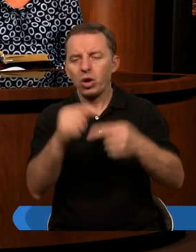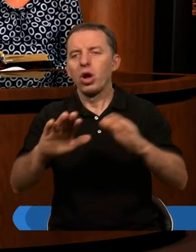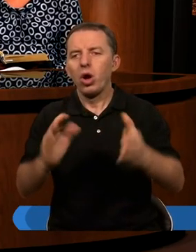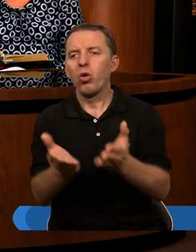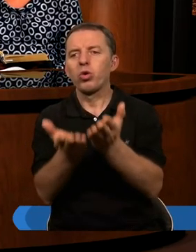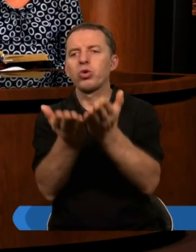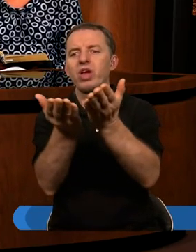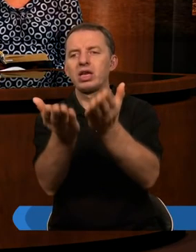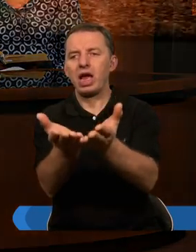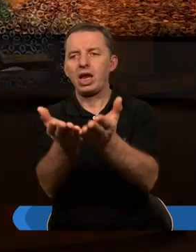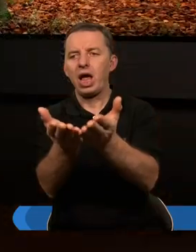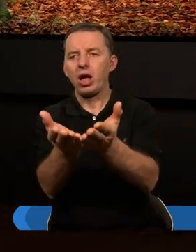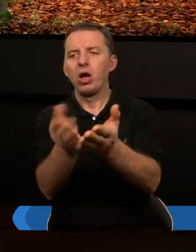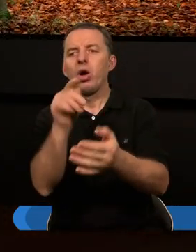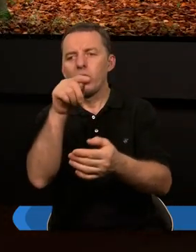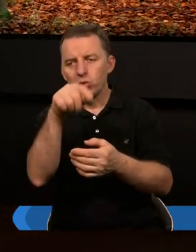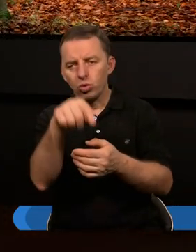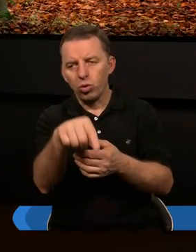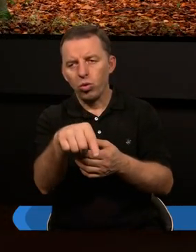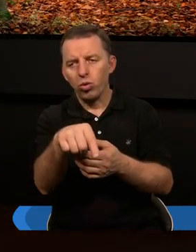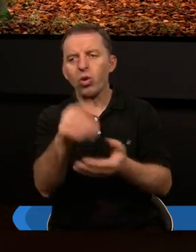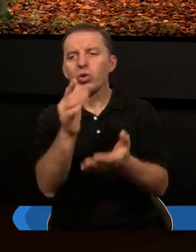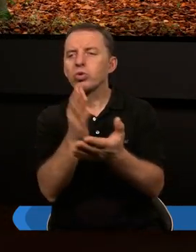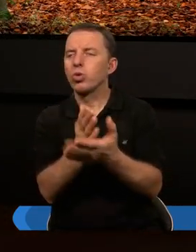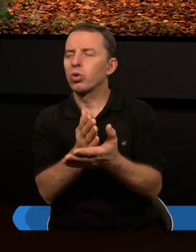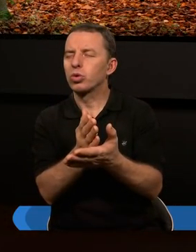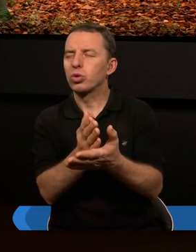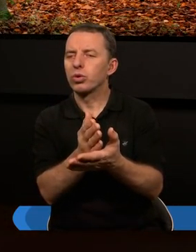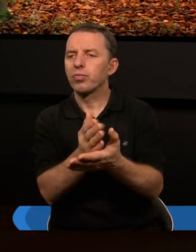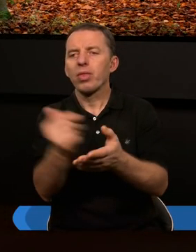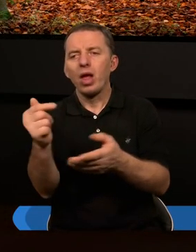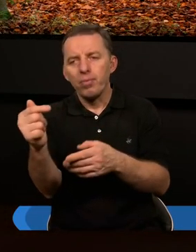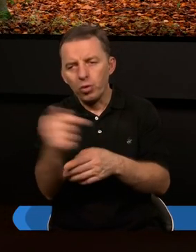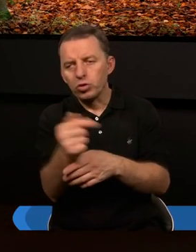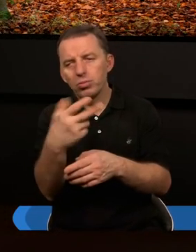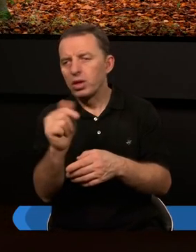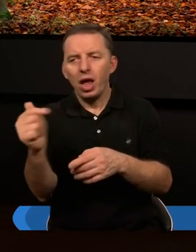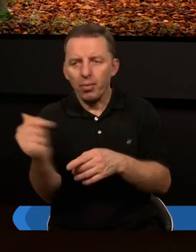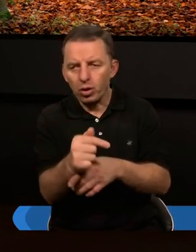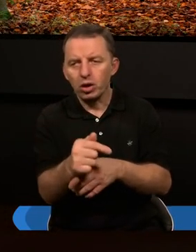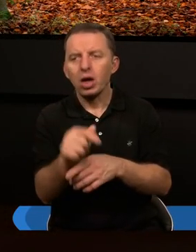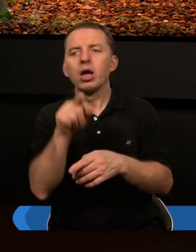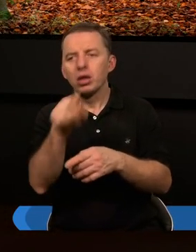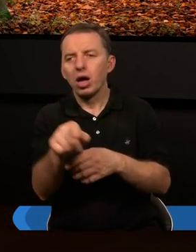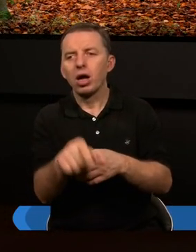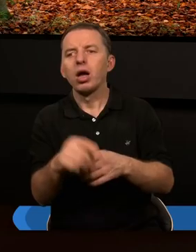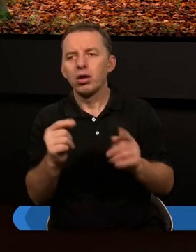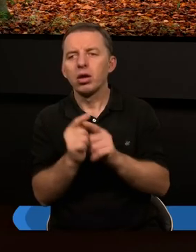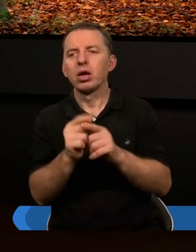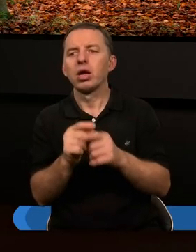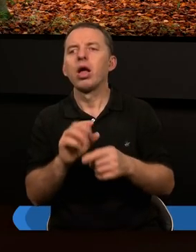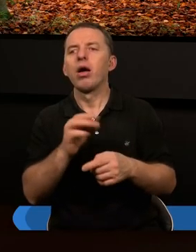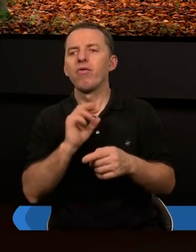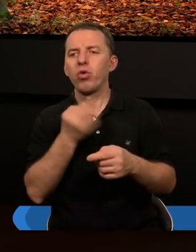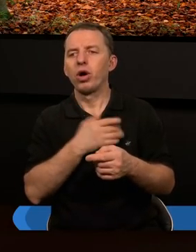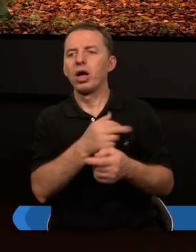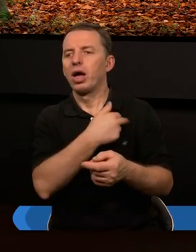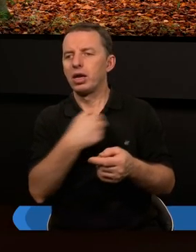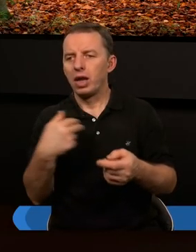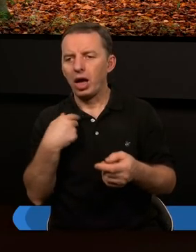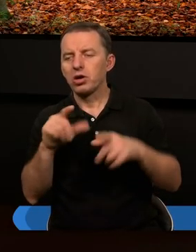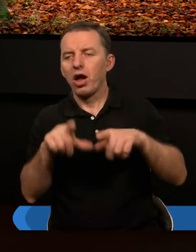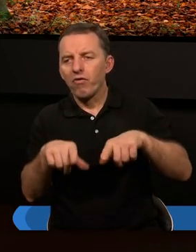uświęcenia. I tu już musimy, nie musimy. To jest semantyka trochę, ale to są właśnie